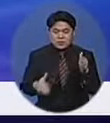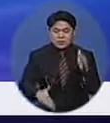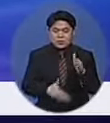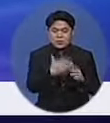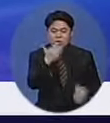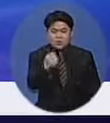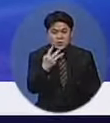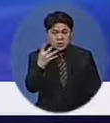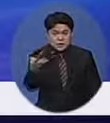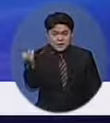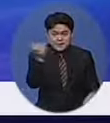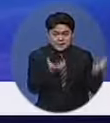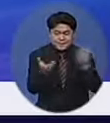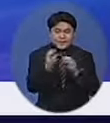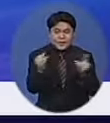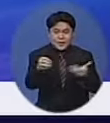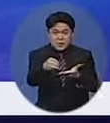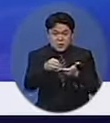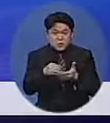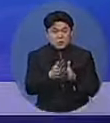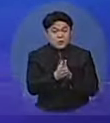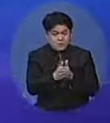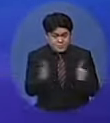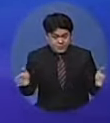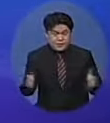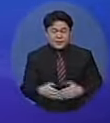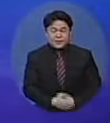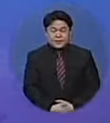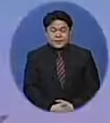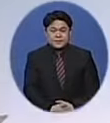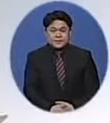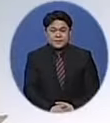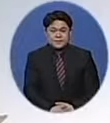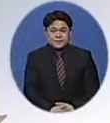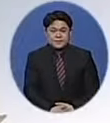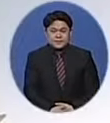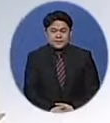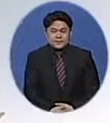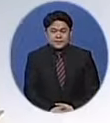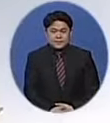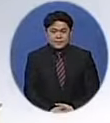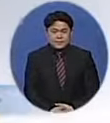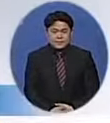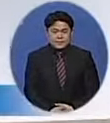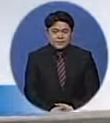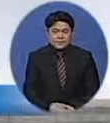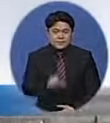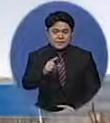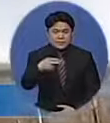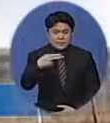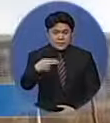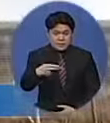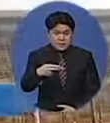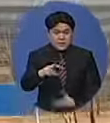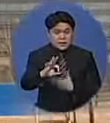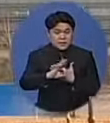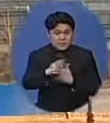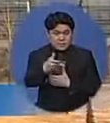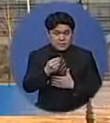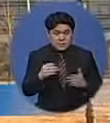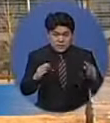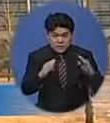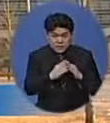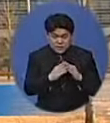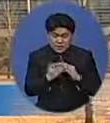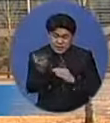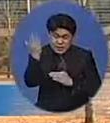964가구의 입주자를 모집한다고 밝혔습니다. LH 임대주택은 다가구 등 기존